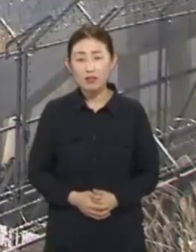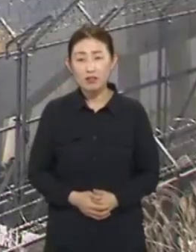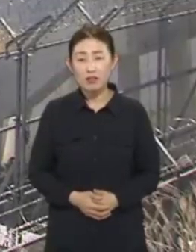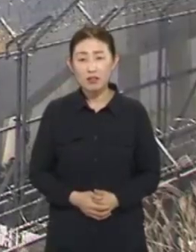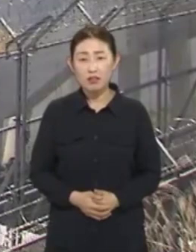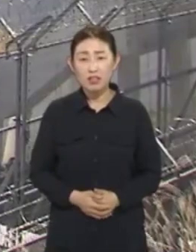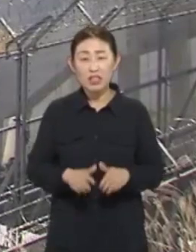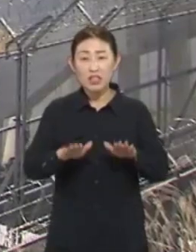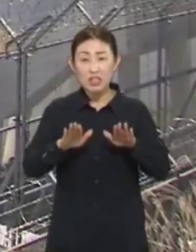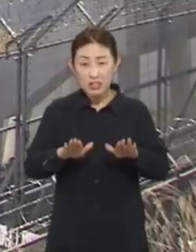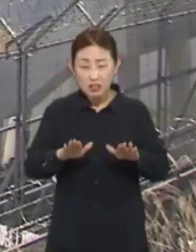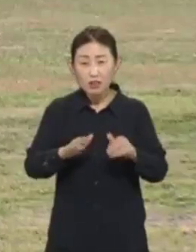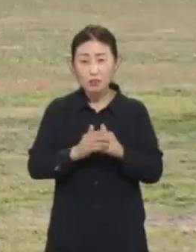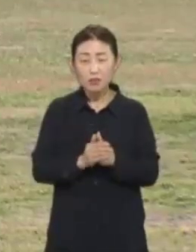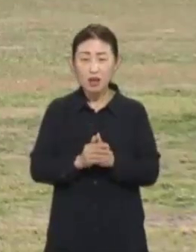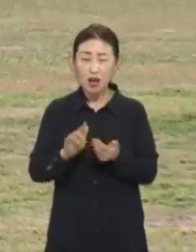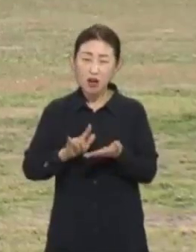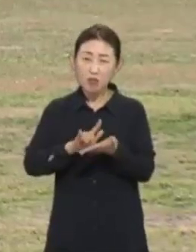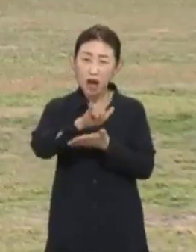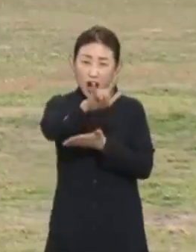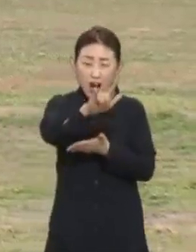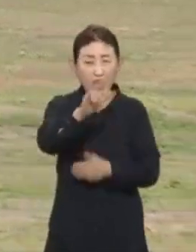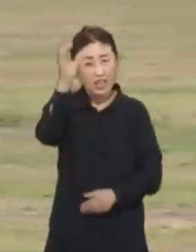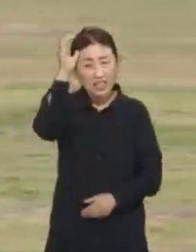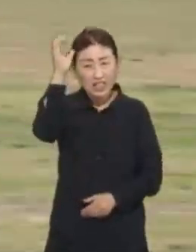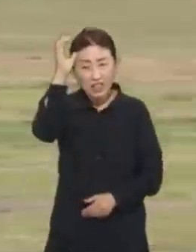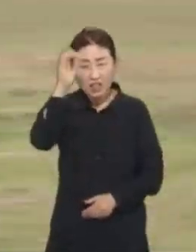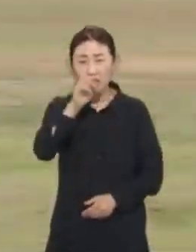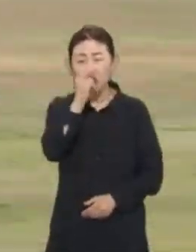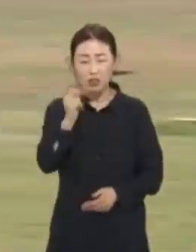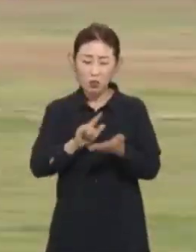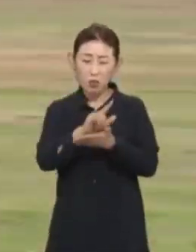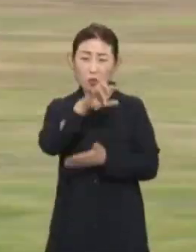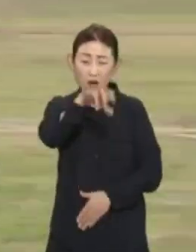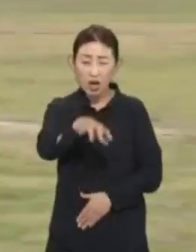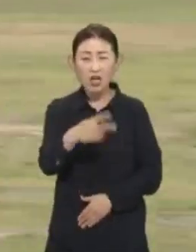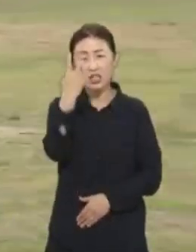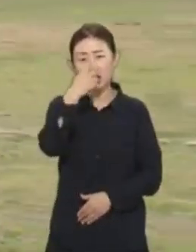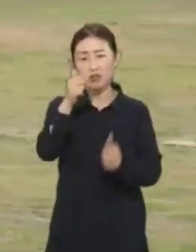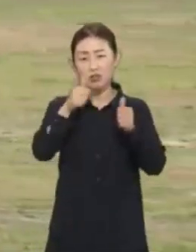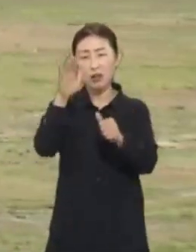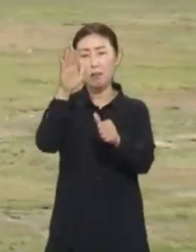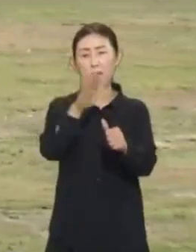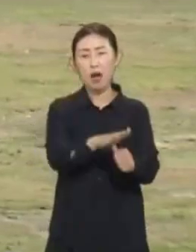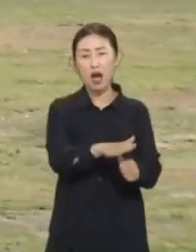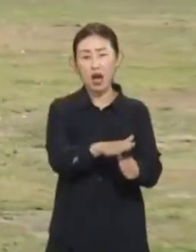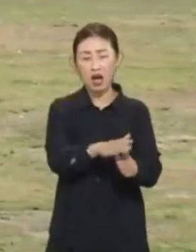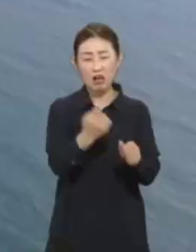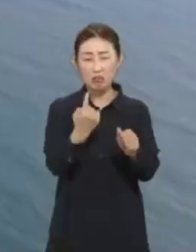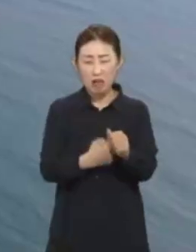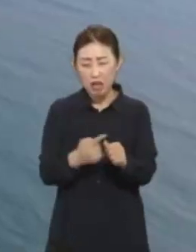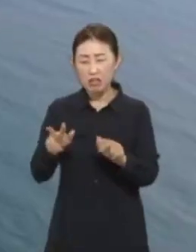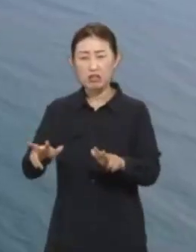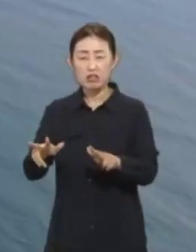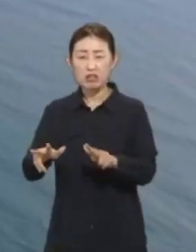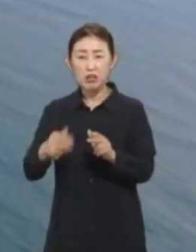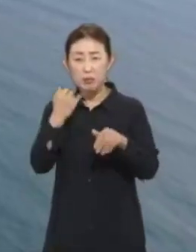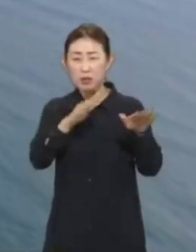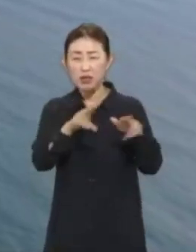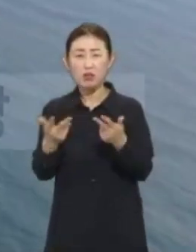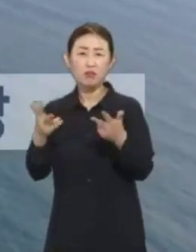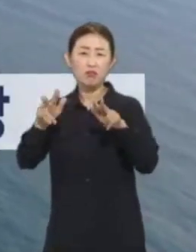서부의 높은 수요를 바탕으로 하늘문이 열릴 걸로 관측되던 서산공항이 예타에서 탈락하자 불안감이 커졌습니다.